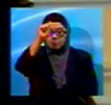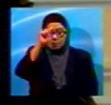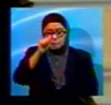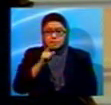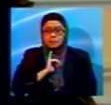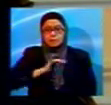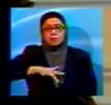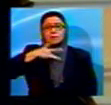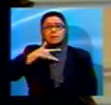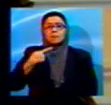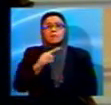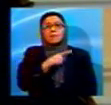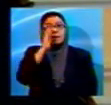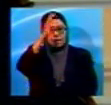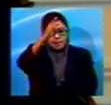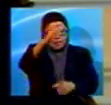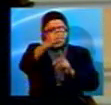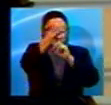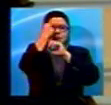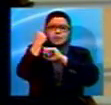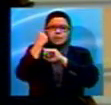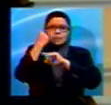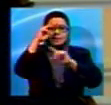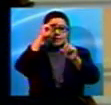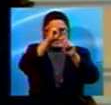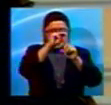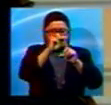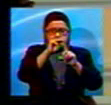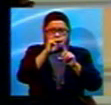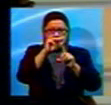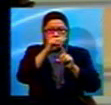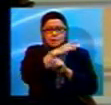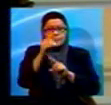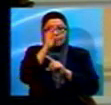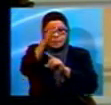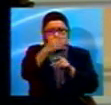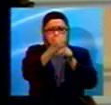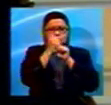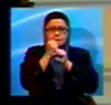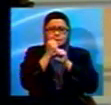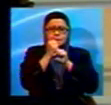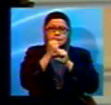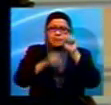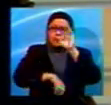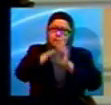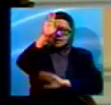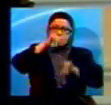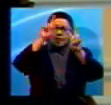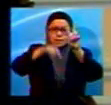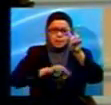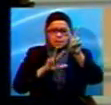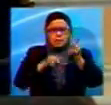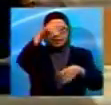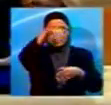bahawa kita akan mencapai matlamat kita dan memperolehi lebih daripada dua per3a undi